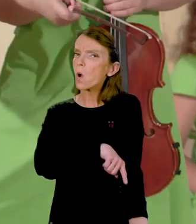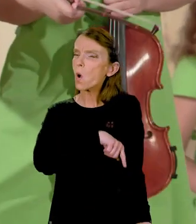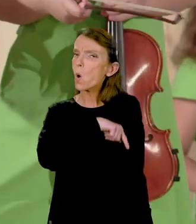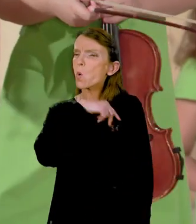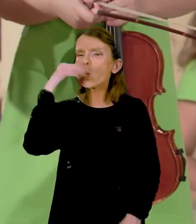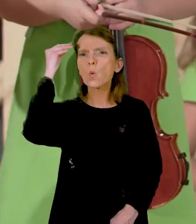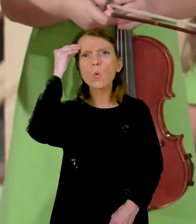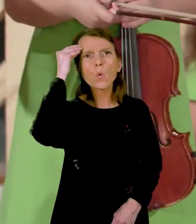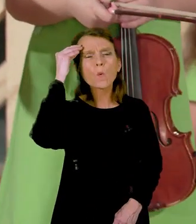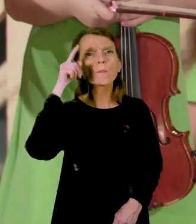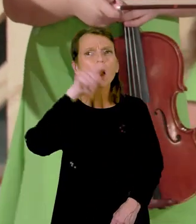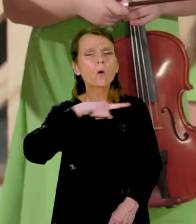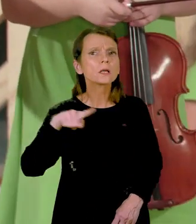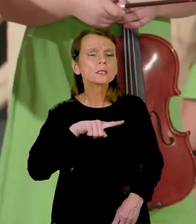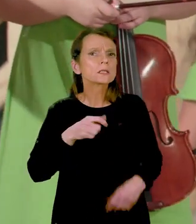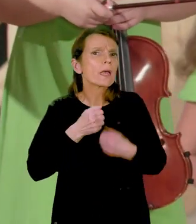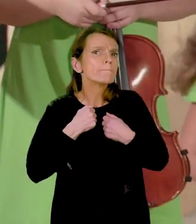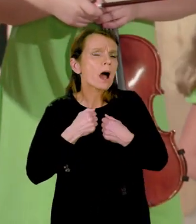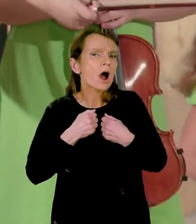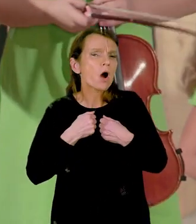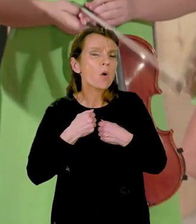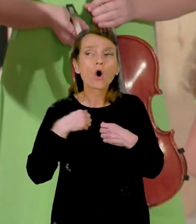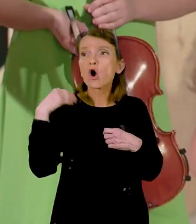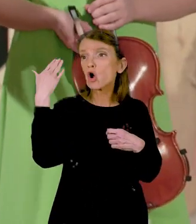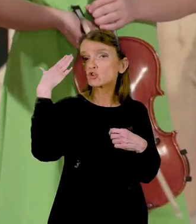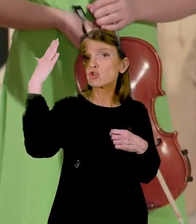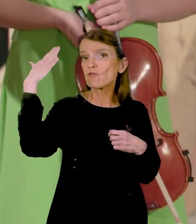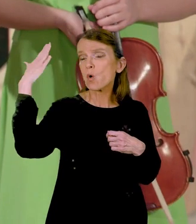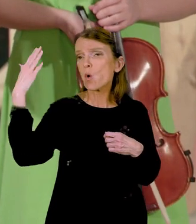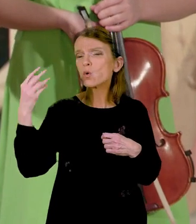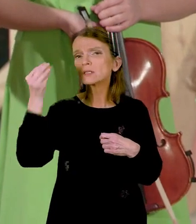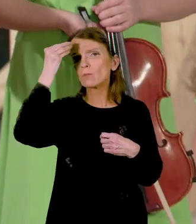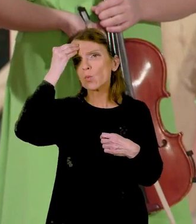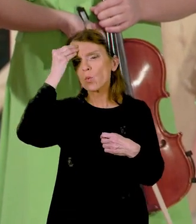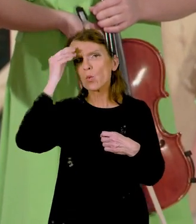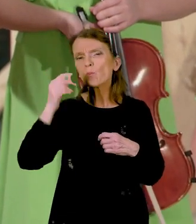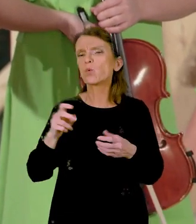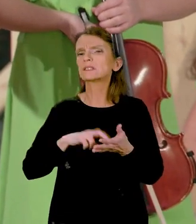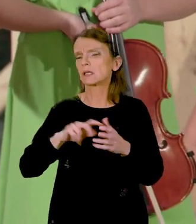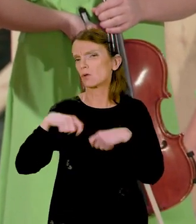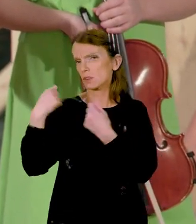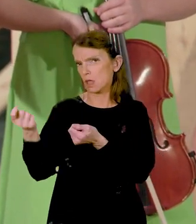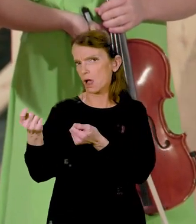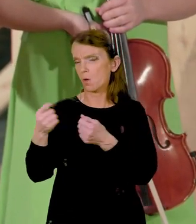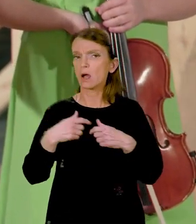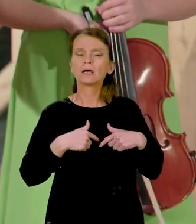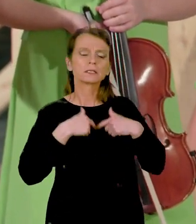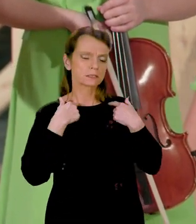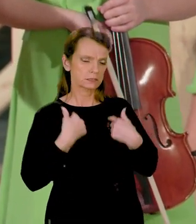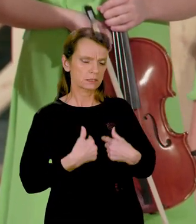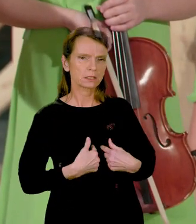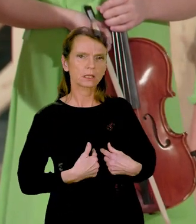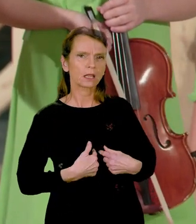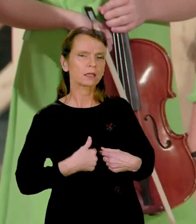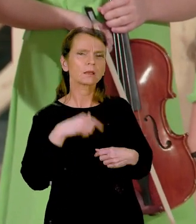sem dolgo upal in se bal. Slovo sem upu strah udal. Srce